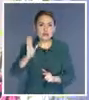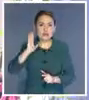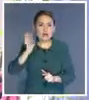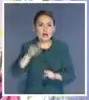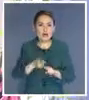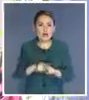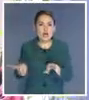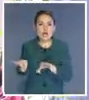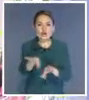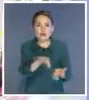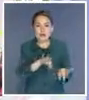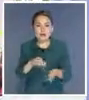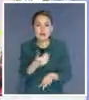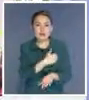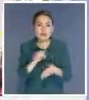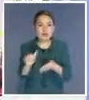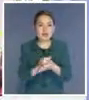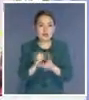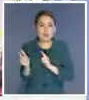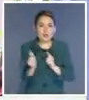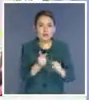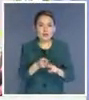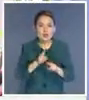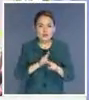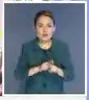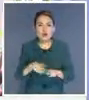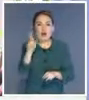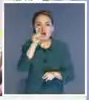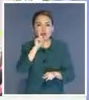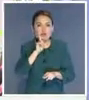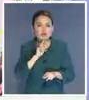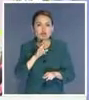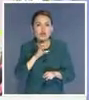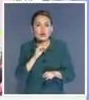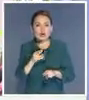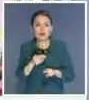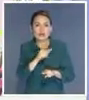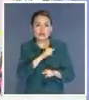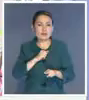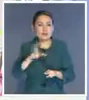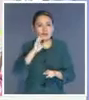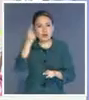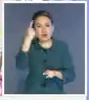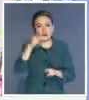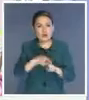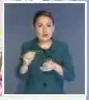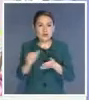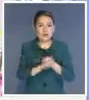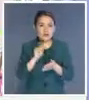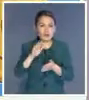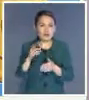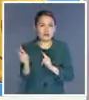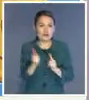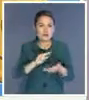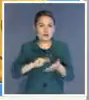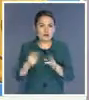жобаның приоритеттік басты идеясы ол мына балалардың тағамы ретінде